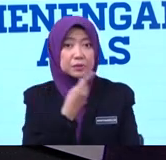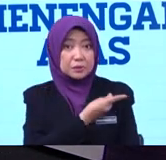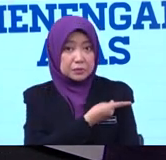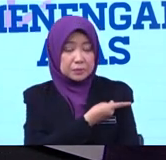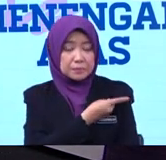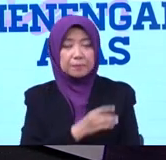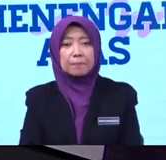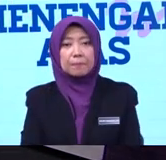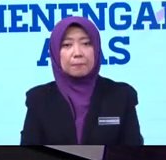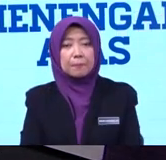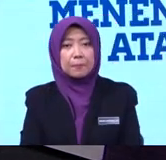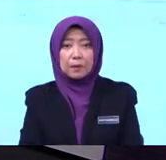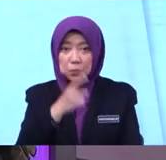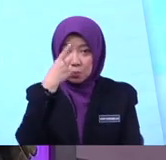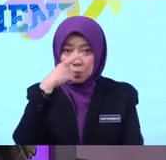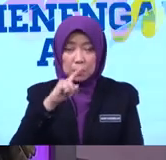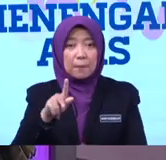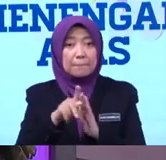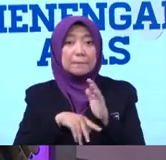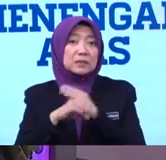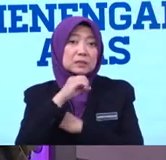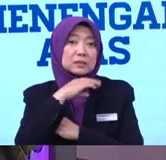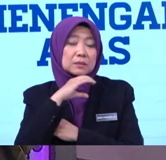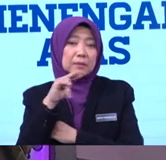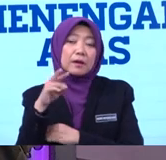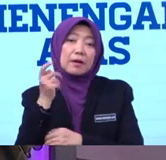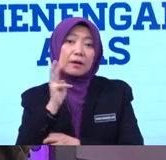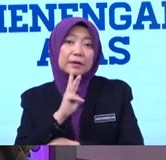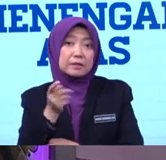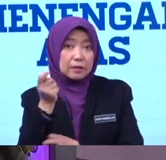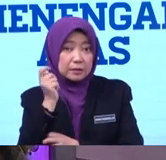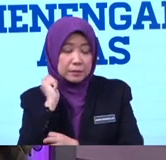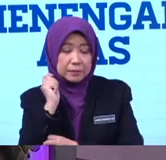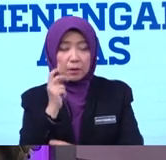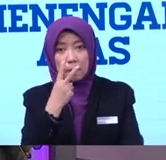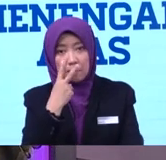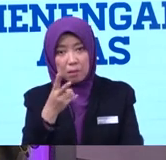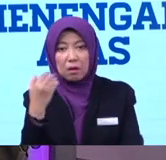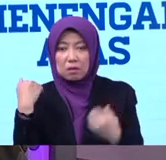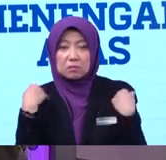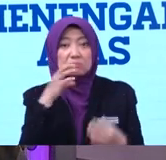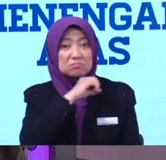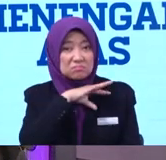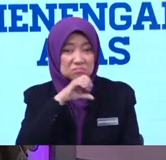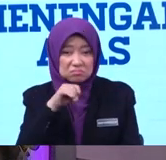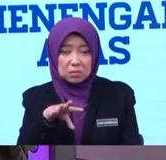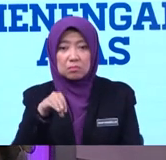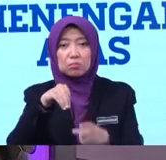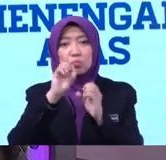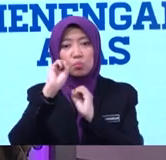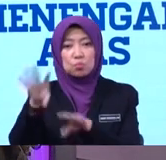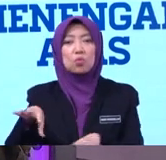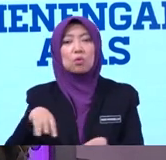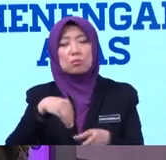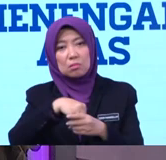untuk untuk kita tengok pencemaran air tadi sebab kita ada sisa pekerjaan sampah-sampah dibuang secara tidak